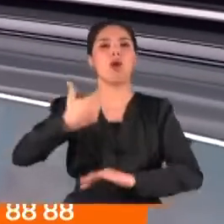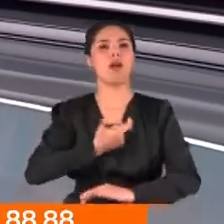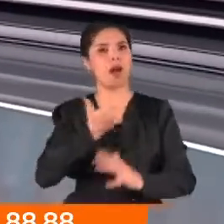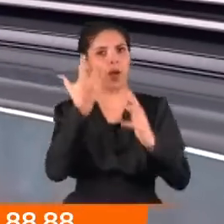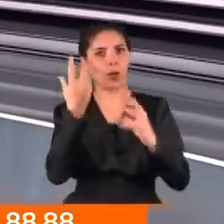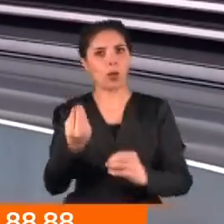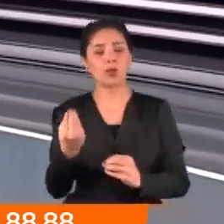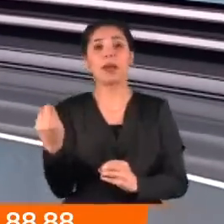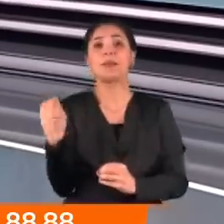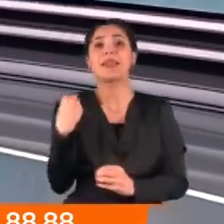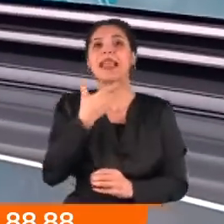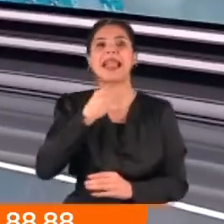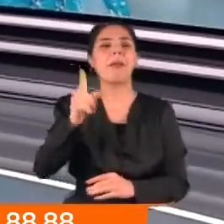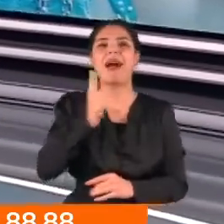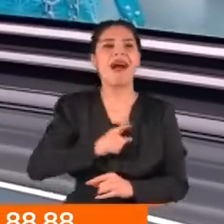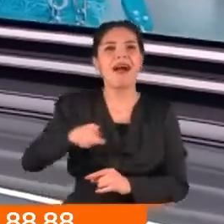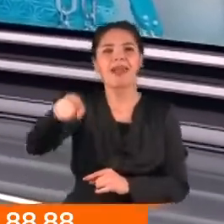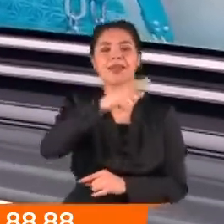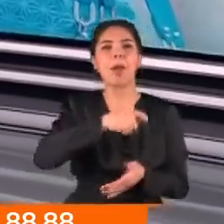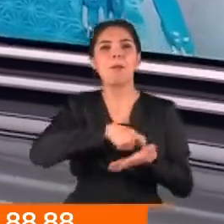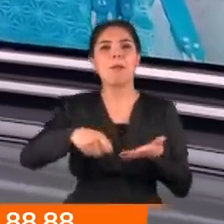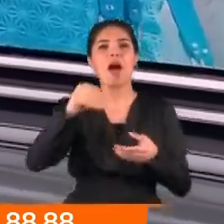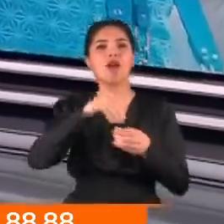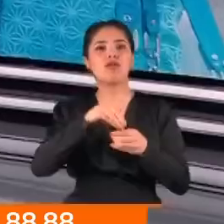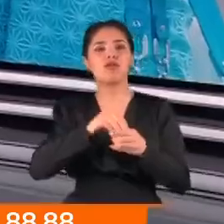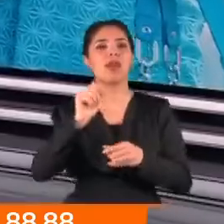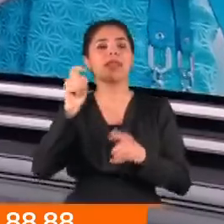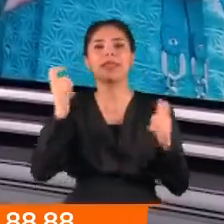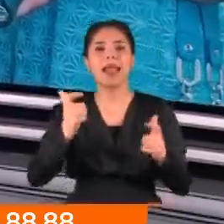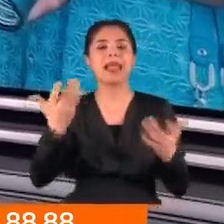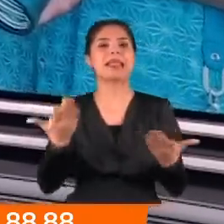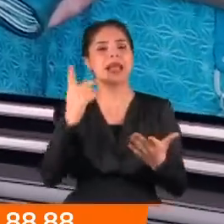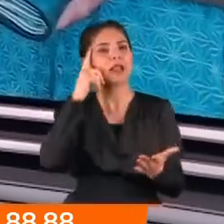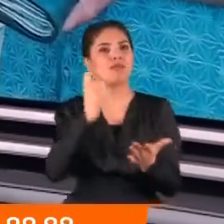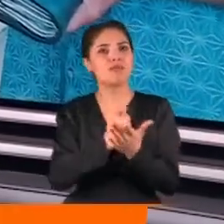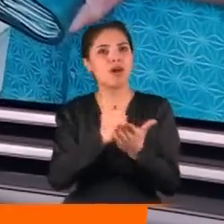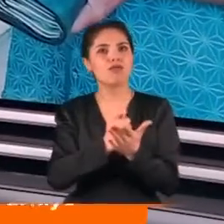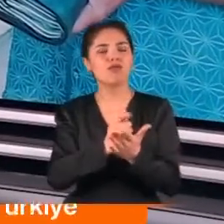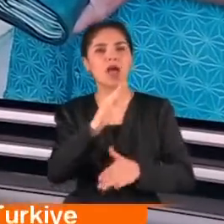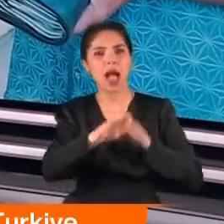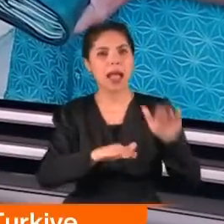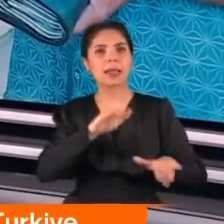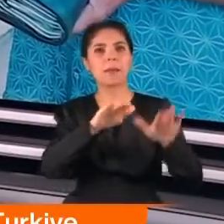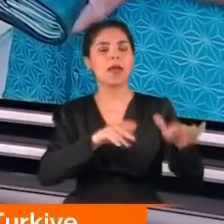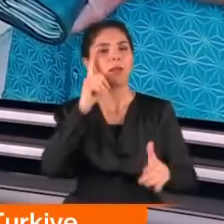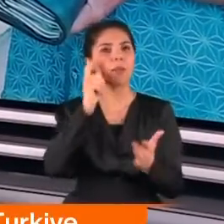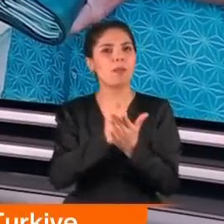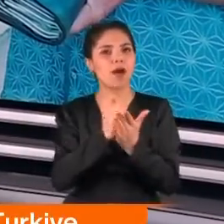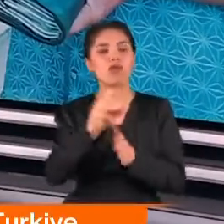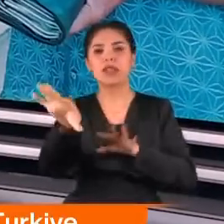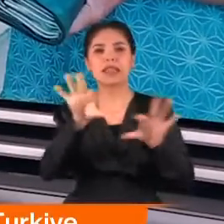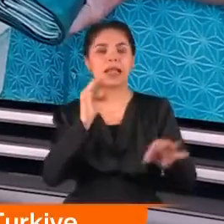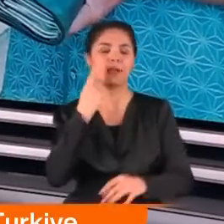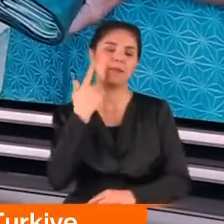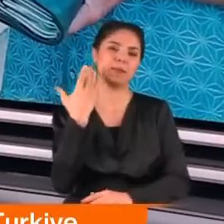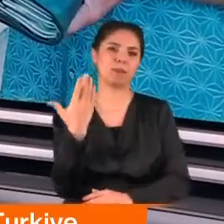Peki çiçeği burnunda emekli adayları aylıkları için nereye nasıl başvuracak işte adım adım EYT başvuruları ve